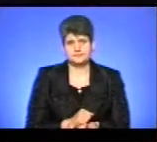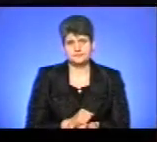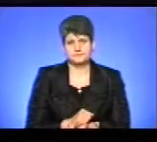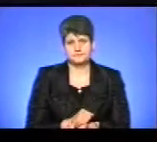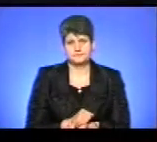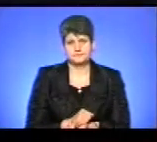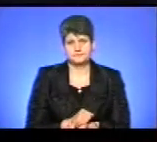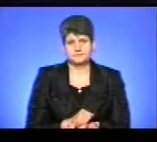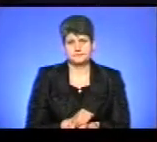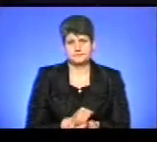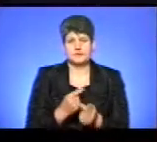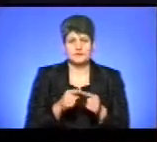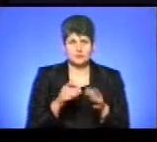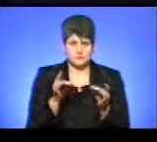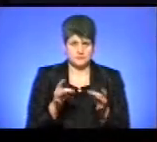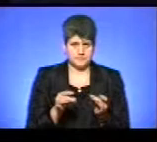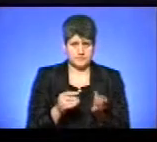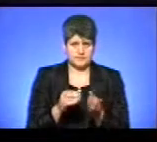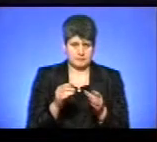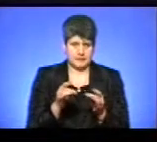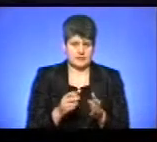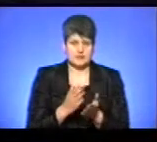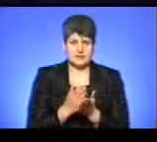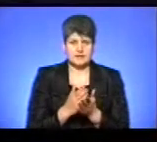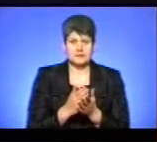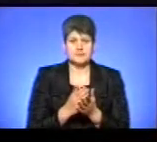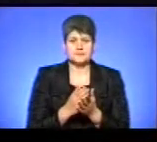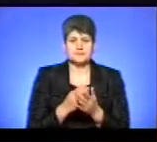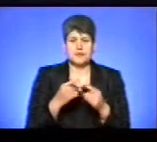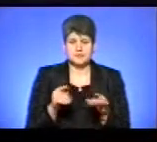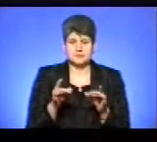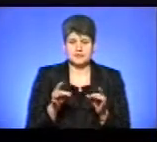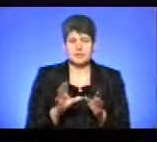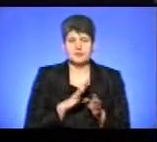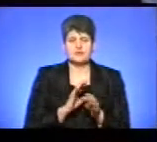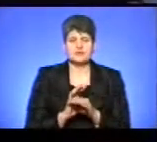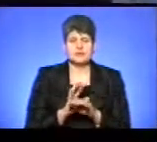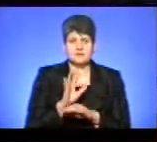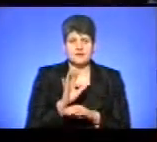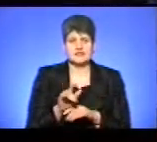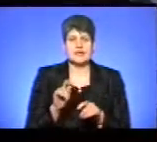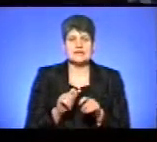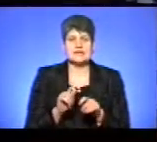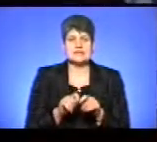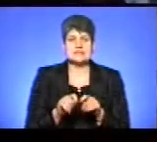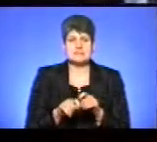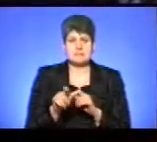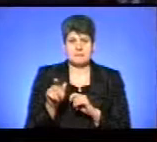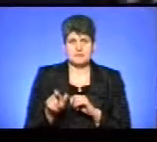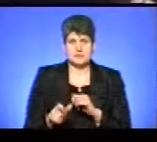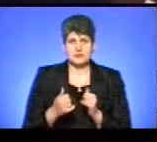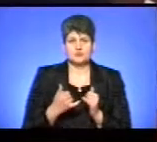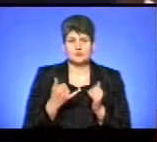В сейф-пакеті міститься інший сейф-пакет, який був направлений експерту